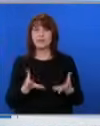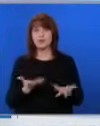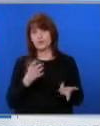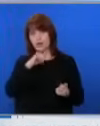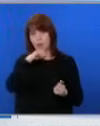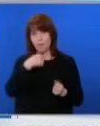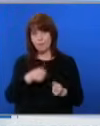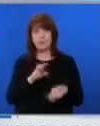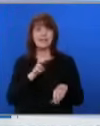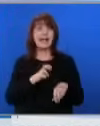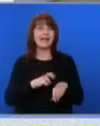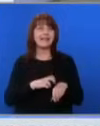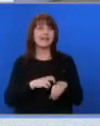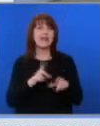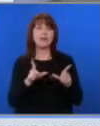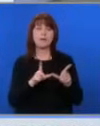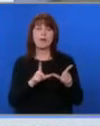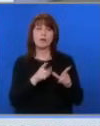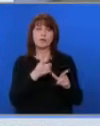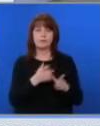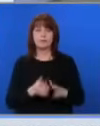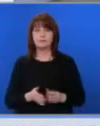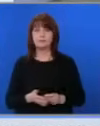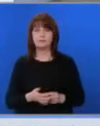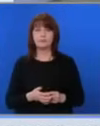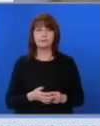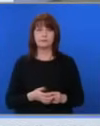възможността за компромис. Има ли такава, да си Слава Маркова обобщава?